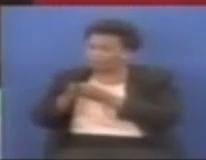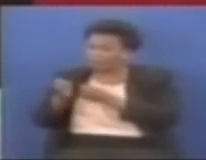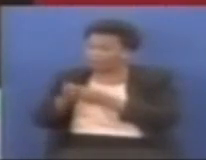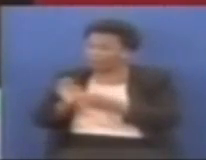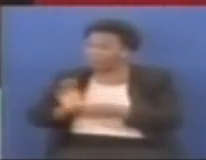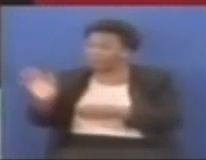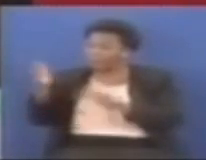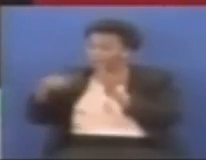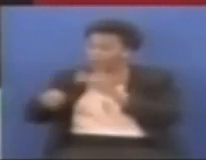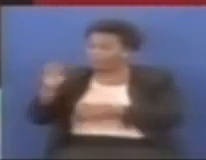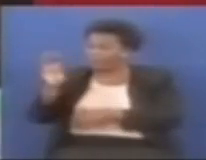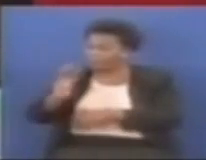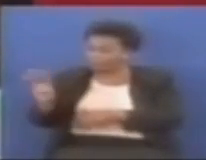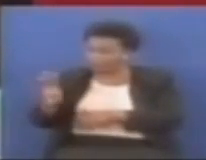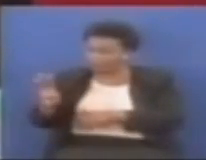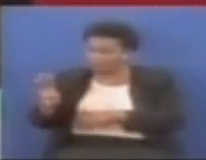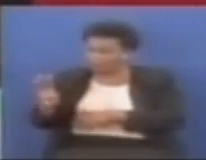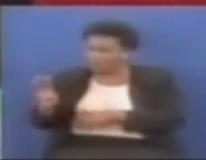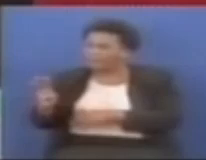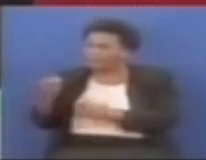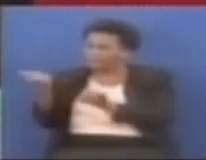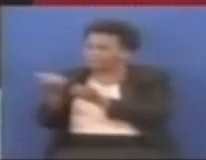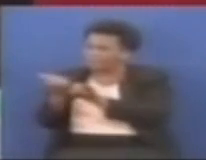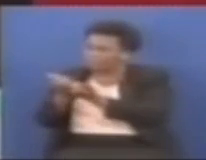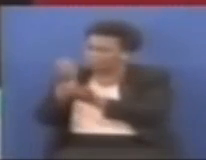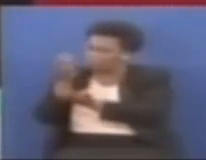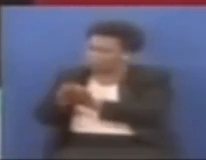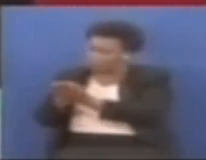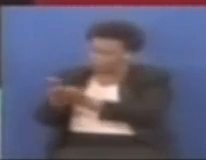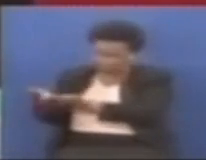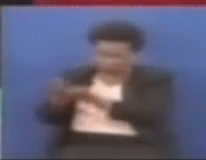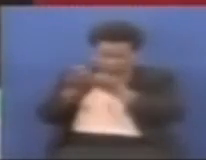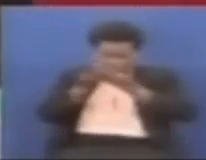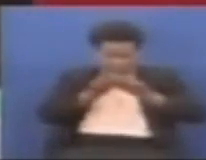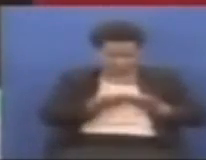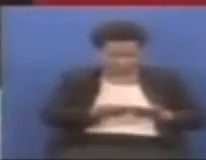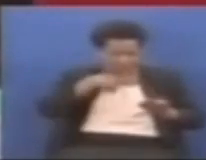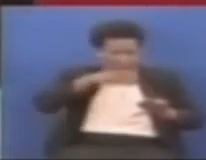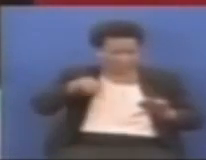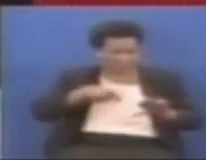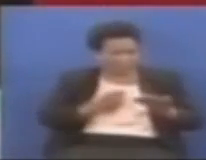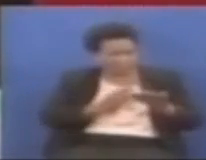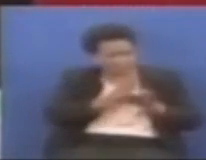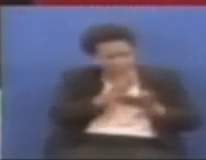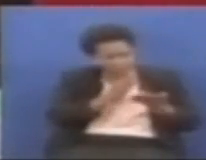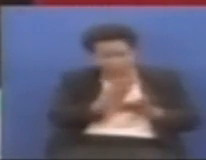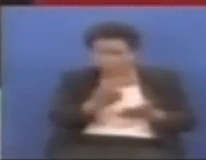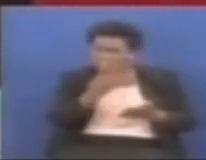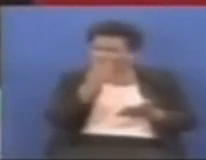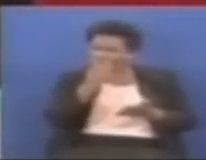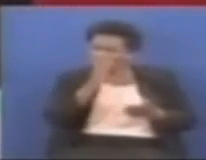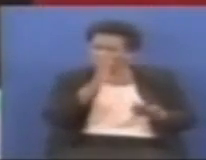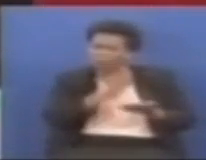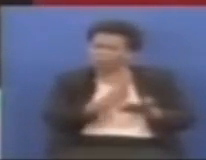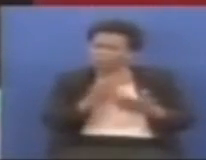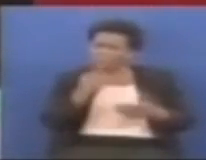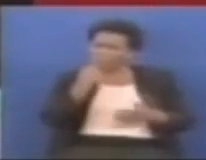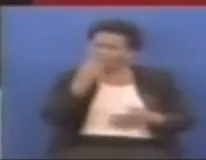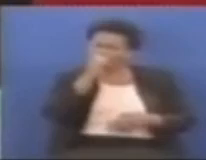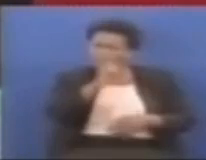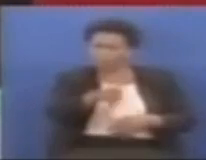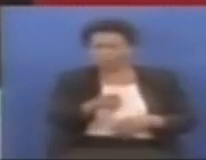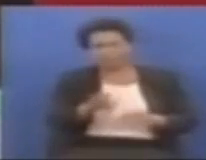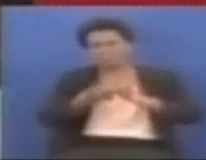serikali tutatazama kwa namna hiyo kwa mujibu wa taratibu zilizokuwepo, ili kama itakizi kupandishwa basi Mheshimiwa Waziri mwenye dhamana atafanya hivyo.